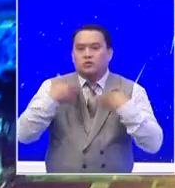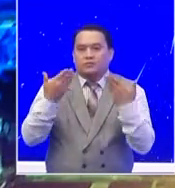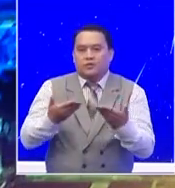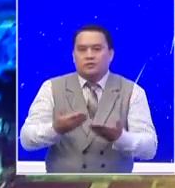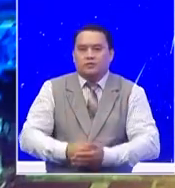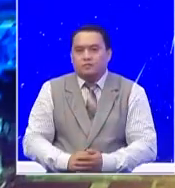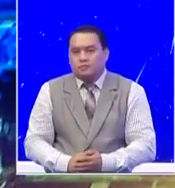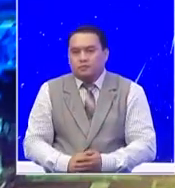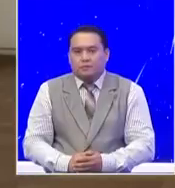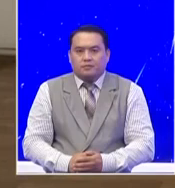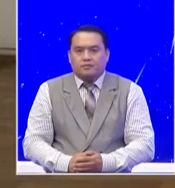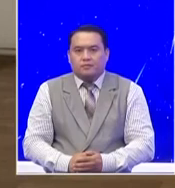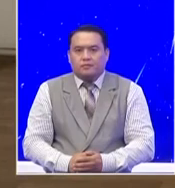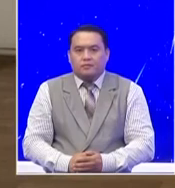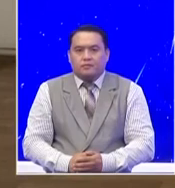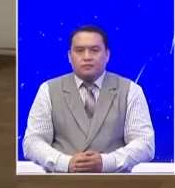кеңес береді.